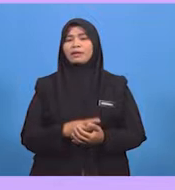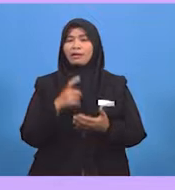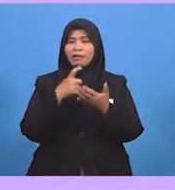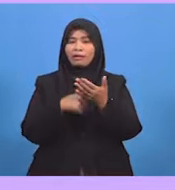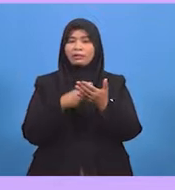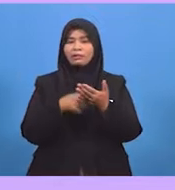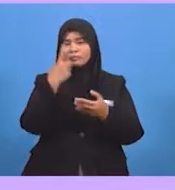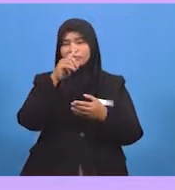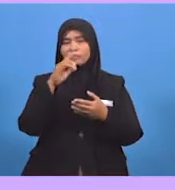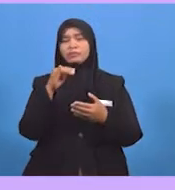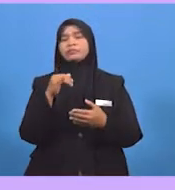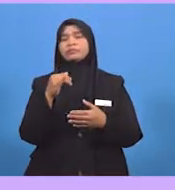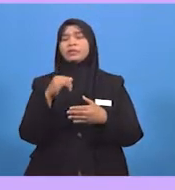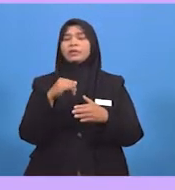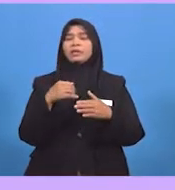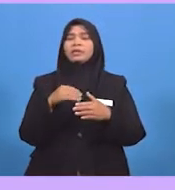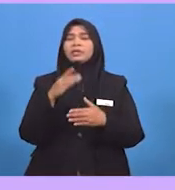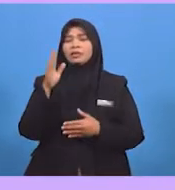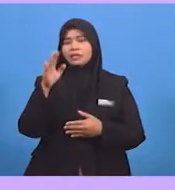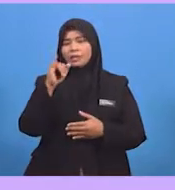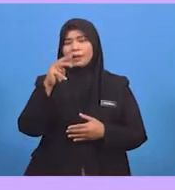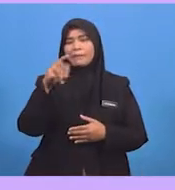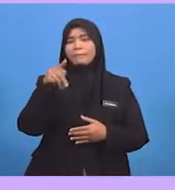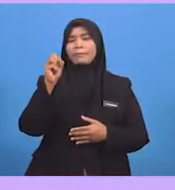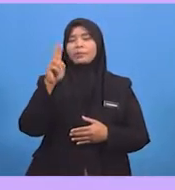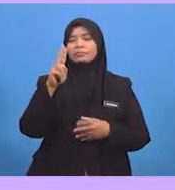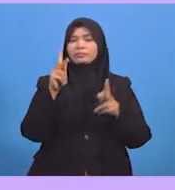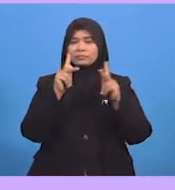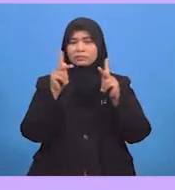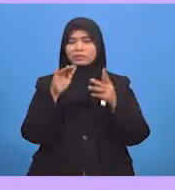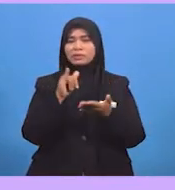Harga untuk mengimport seunit kereta tersebut adalah